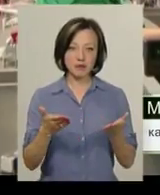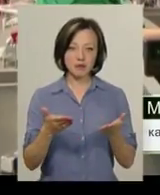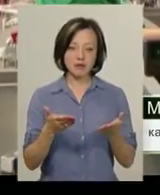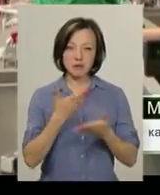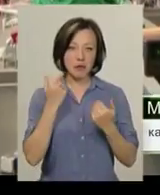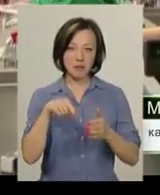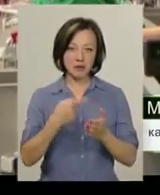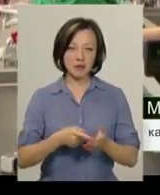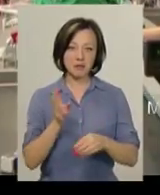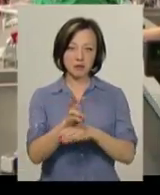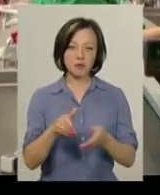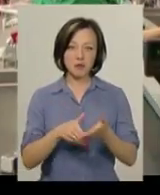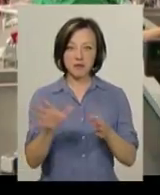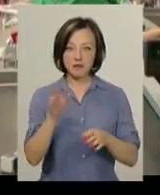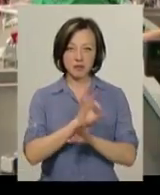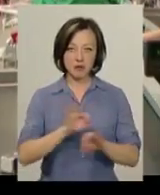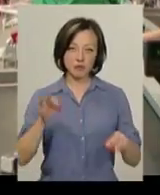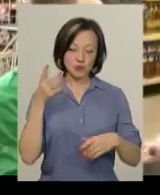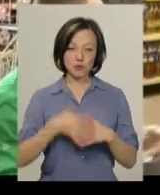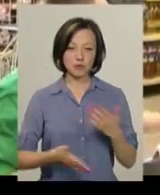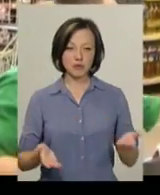питання, підійшли, допомогли. Всі все прекрасно